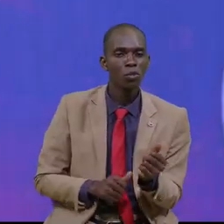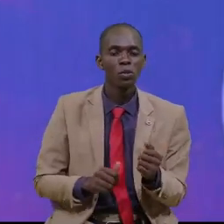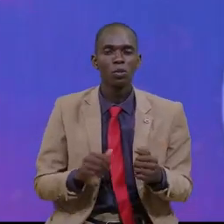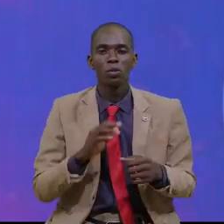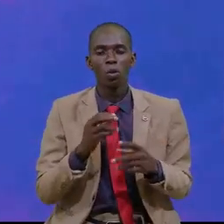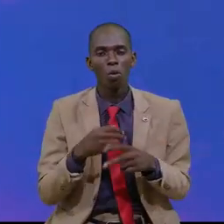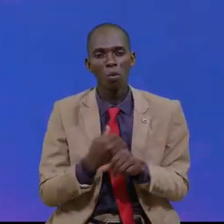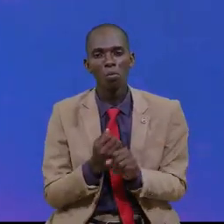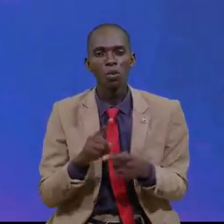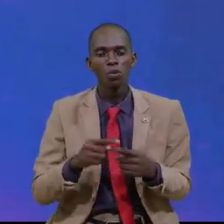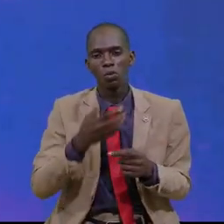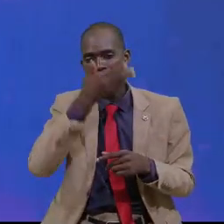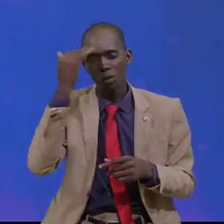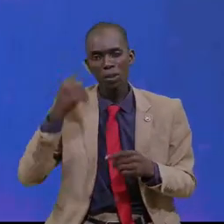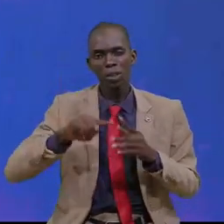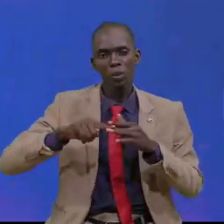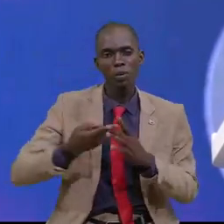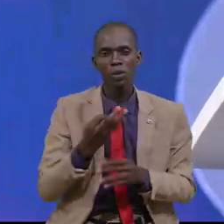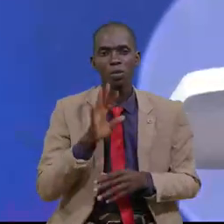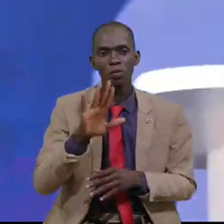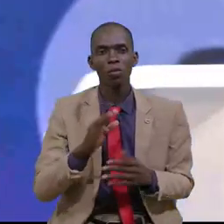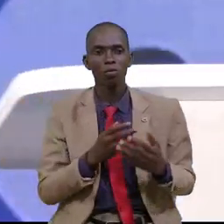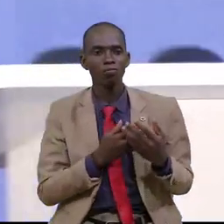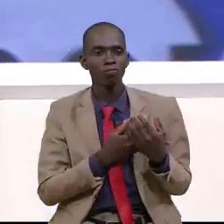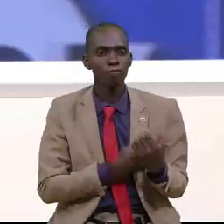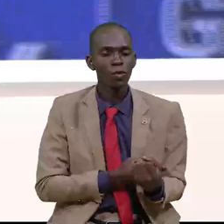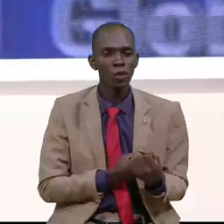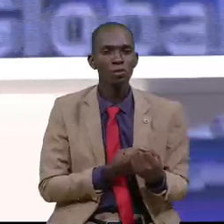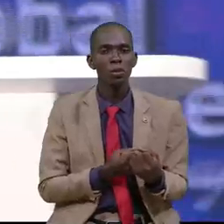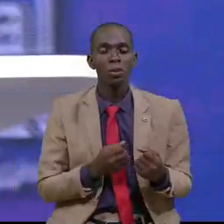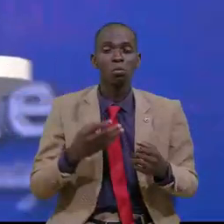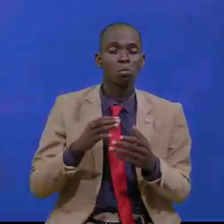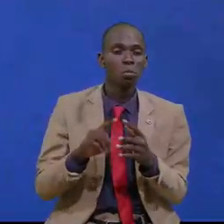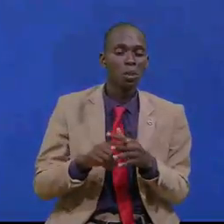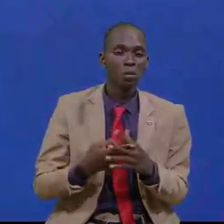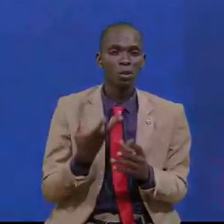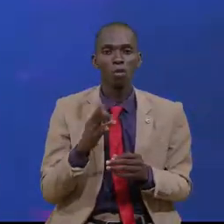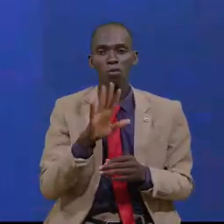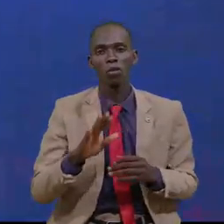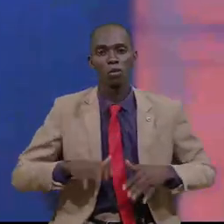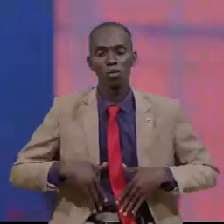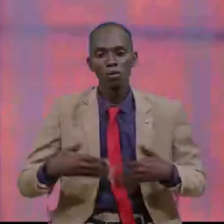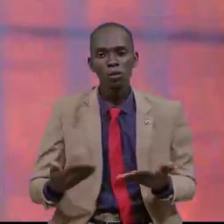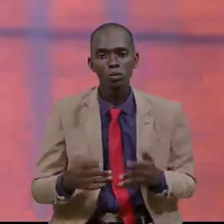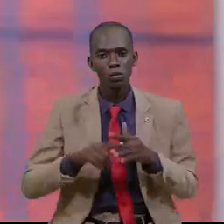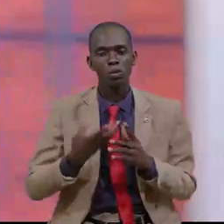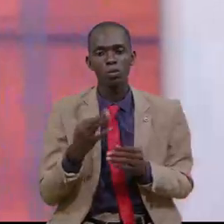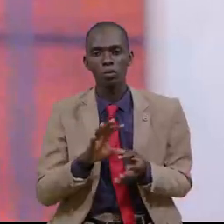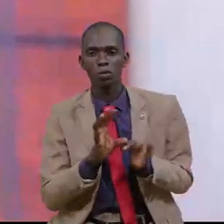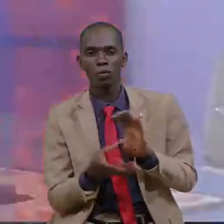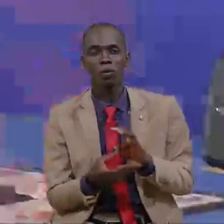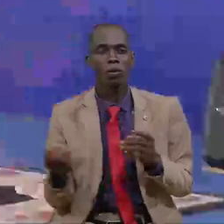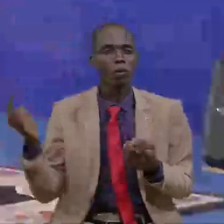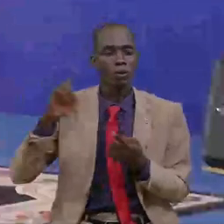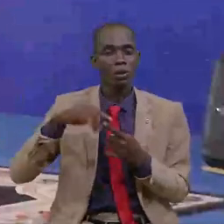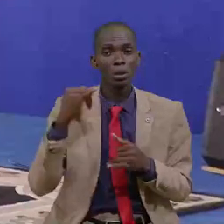départ, à ne pas retenir la conversion du départ, à ne pas retenir le courage du départ, à ne pas retenir votre fermeté du départ jusqu'à